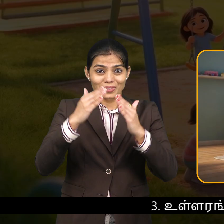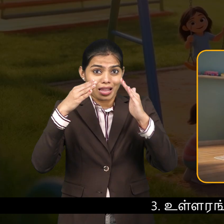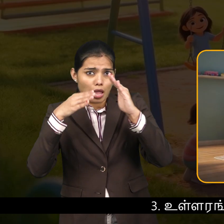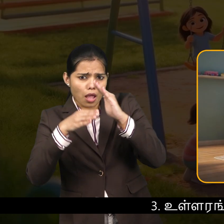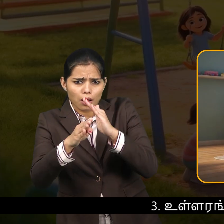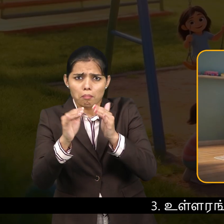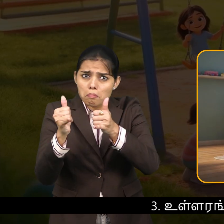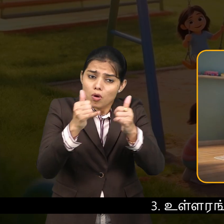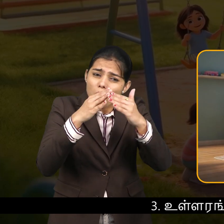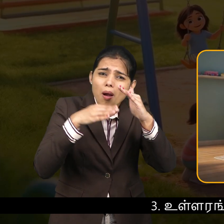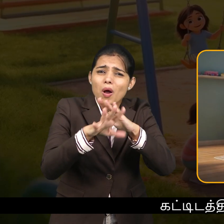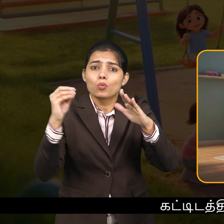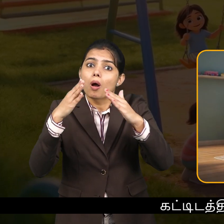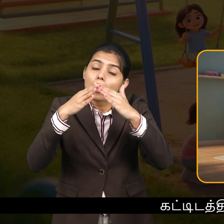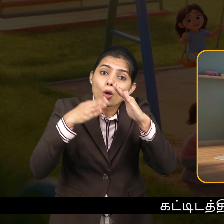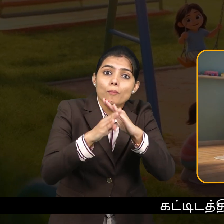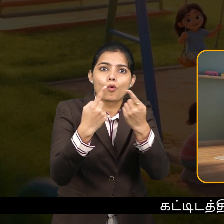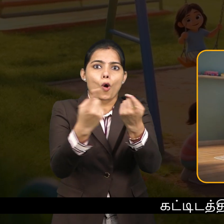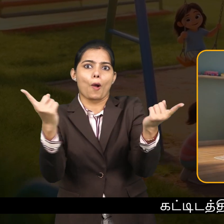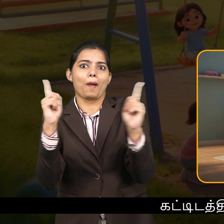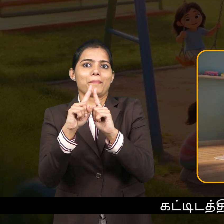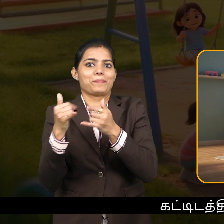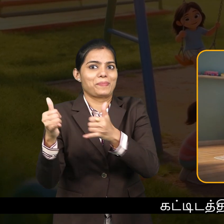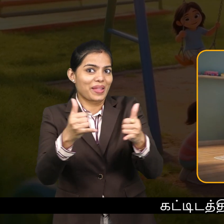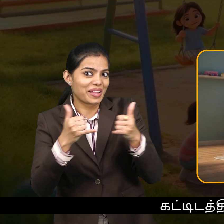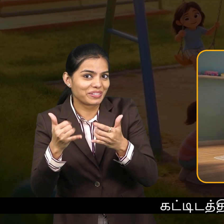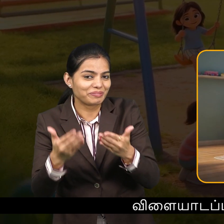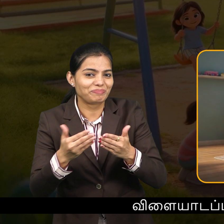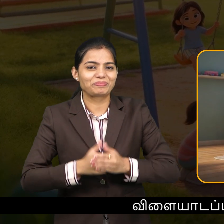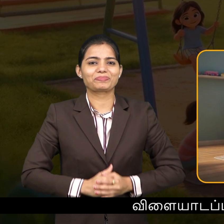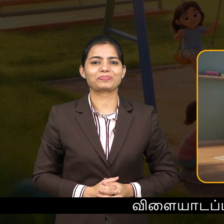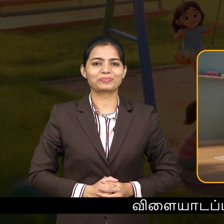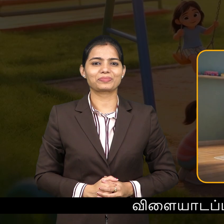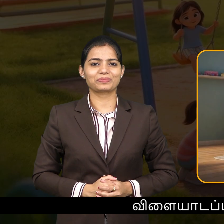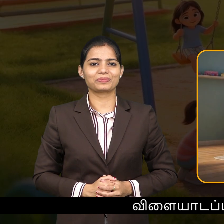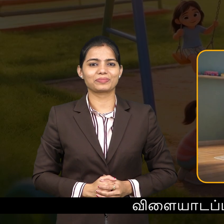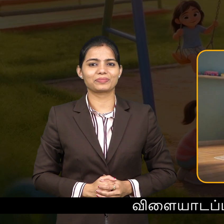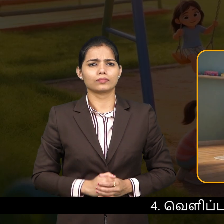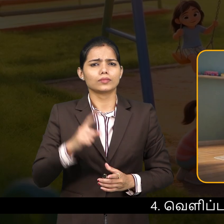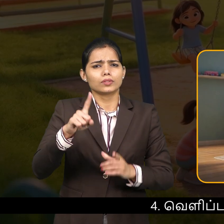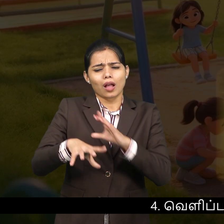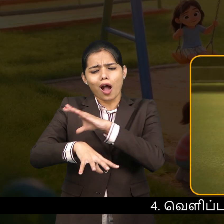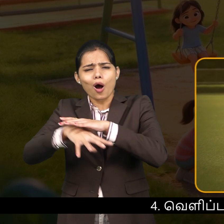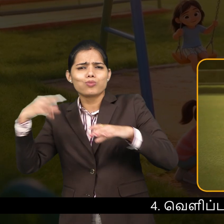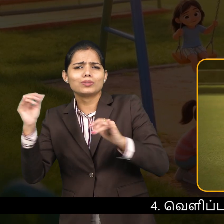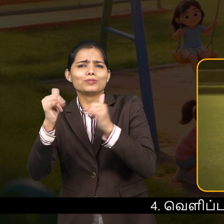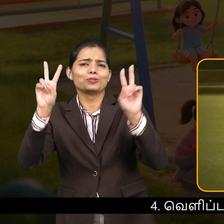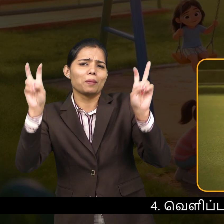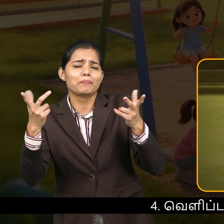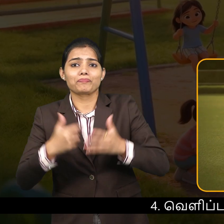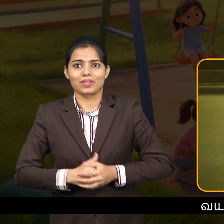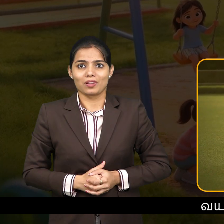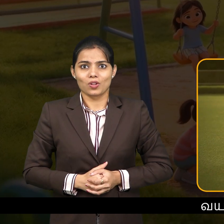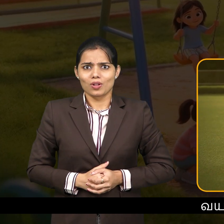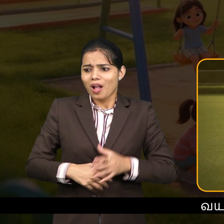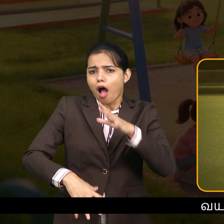3. உள்ளரங்க விளையாட்டுகள், கட்டிடத்தின் உள்ளே அல்லது மூடிய இடத்தில் விளையாடப்படும் விளையாட்டுகள். 4. வெளிப்புற